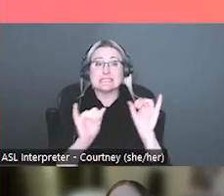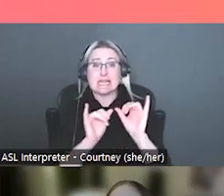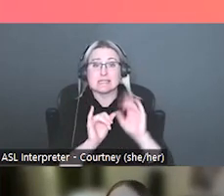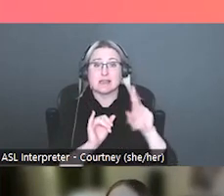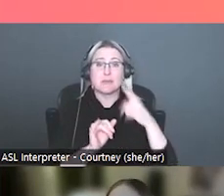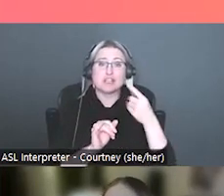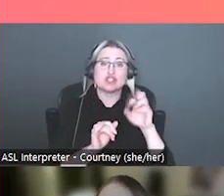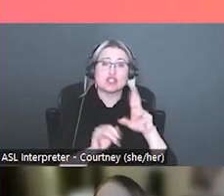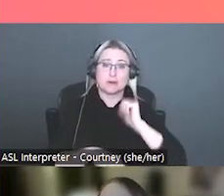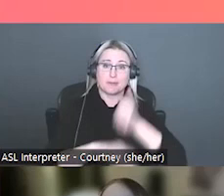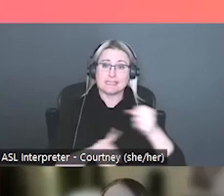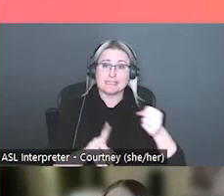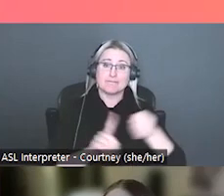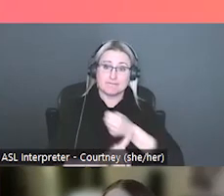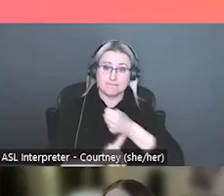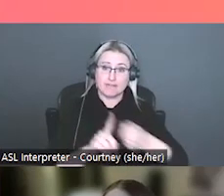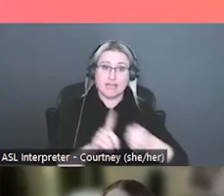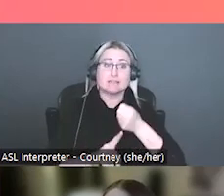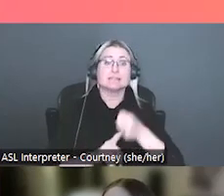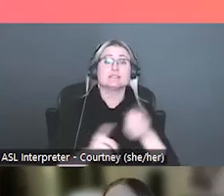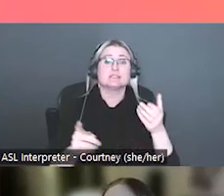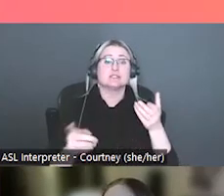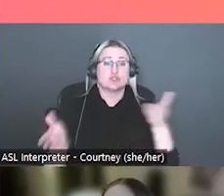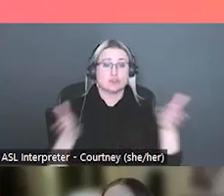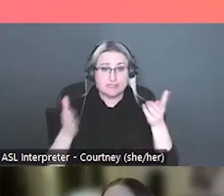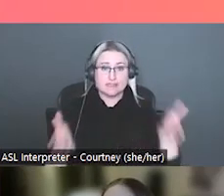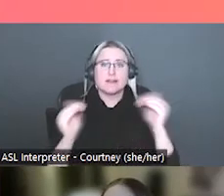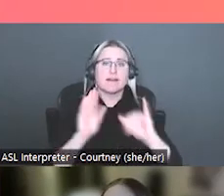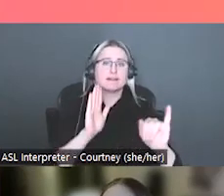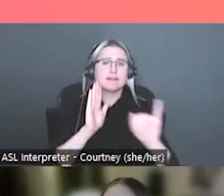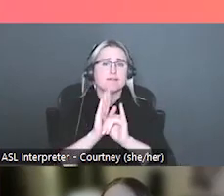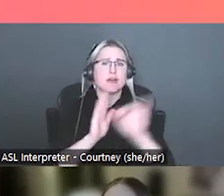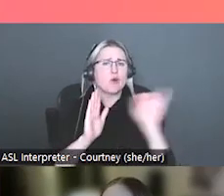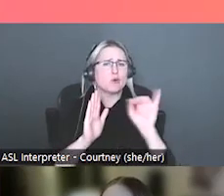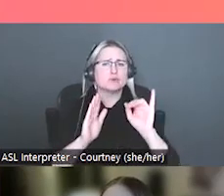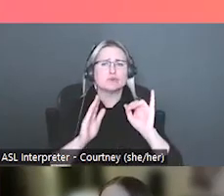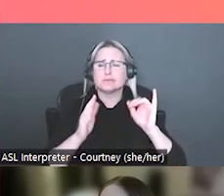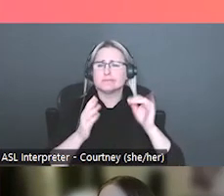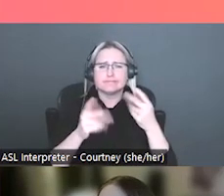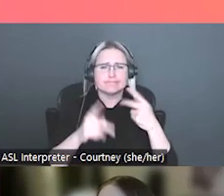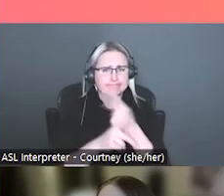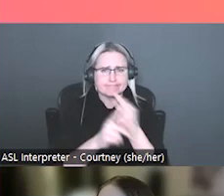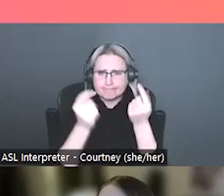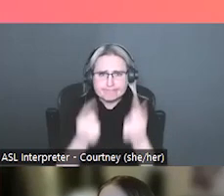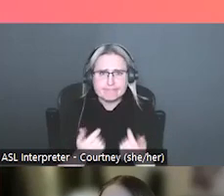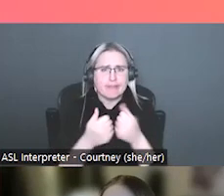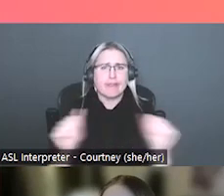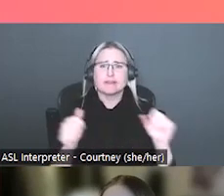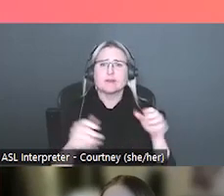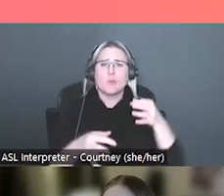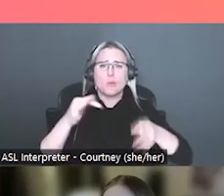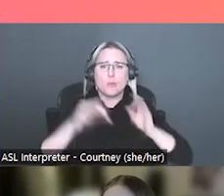sur l'évaluation des services de lutte contre la violence fondée sur le sexe, identifier et démanteler la discrimination fondée sur le poids.